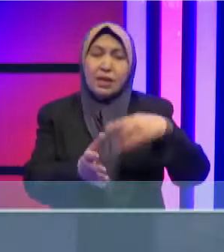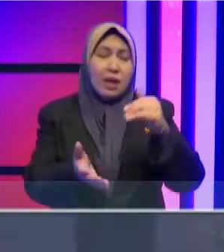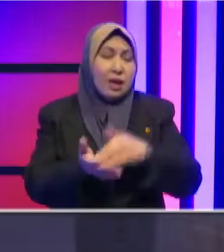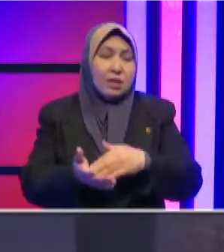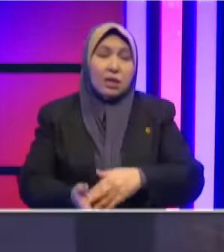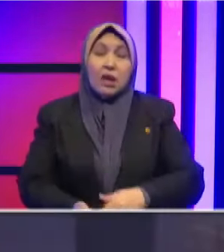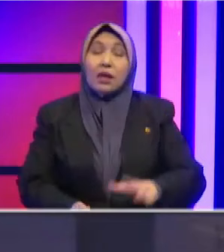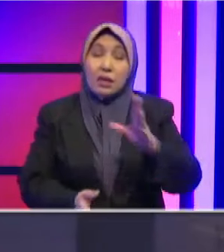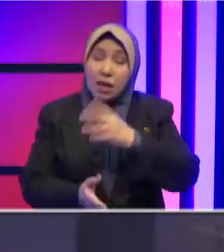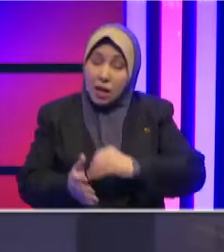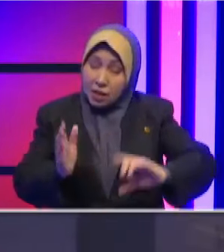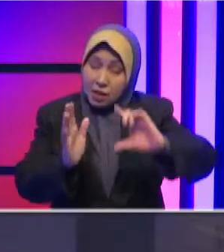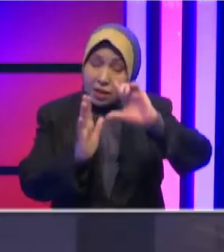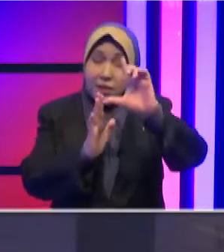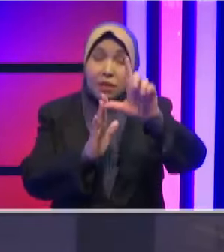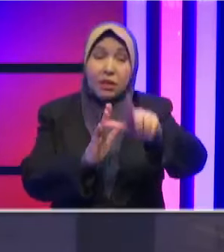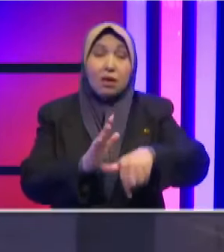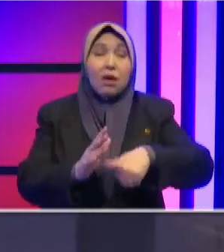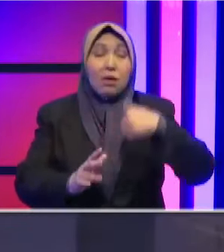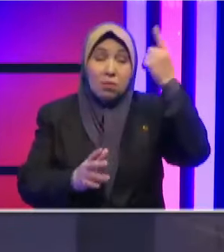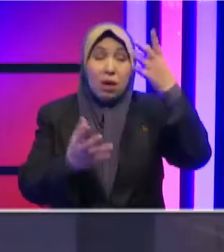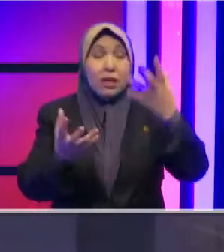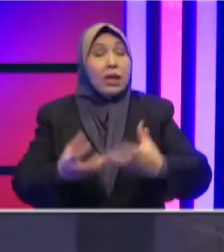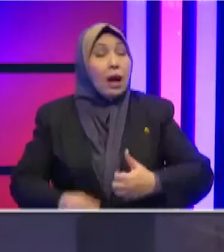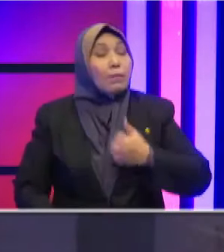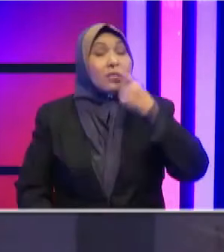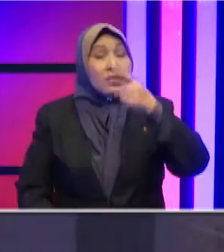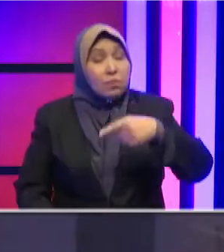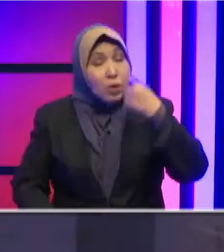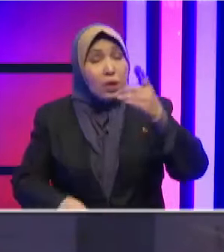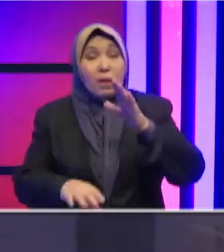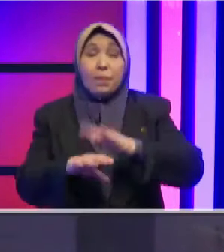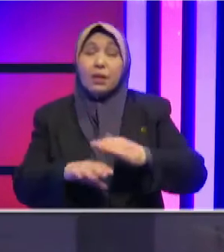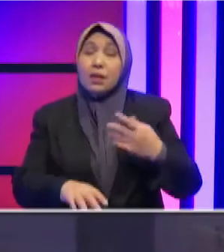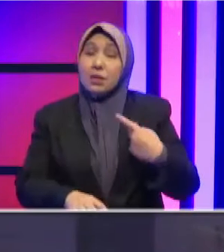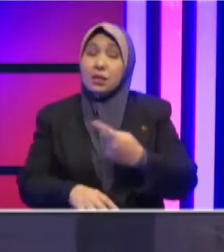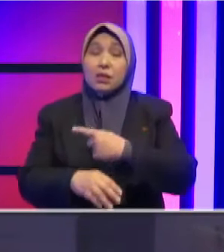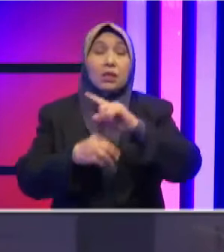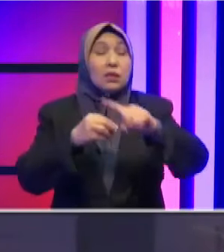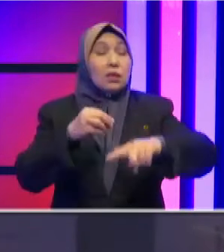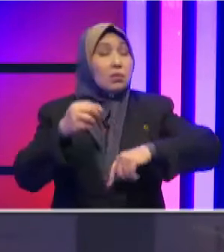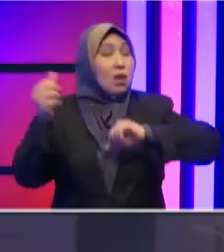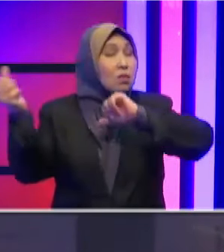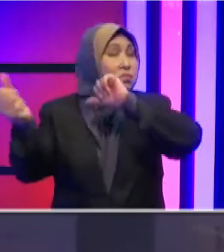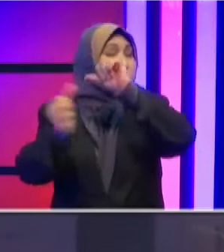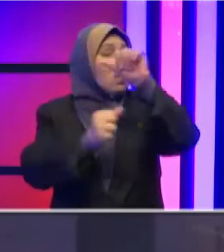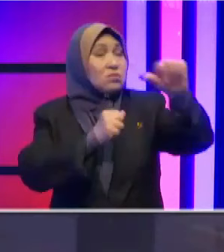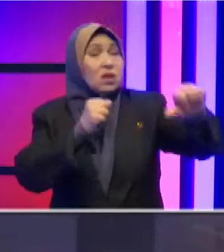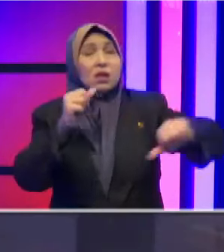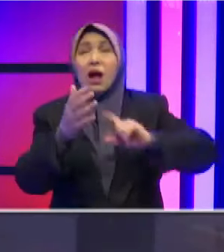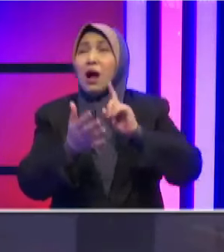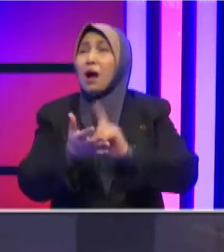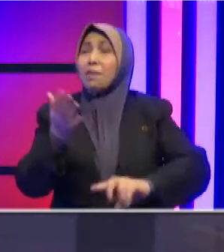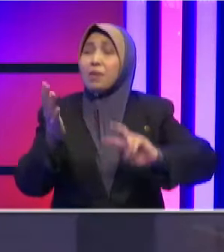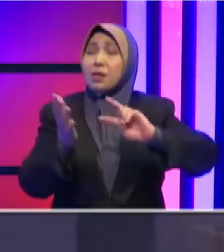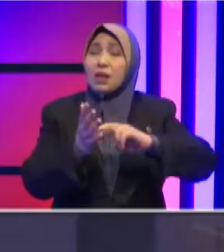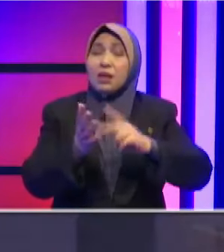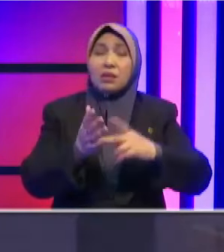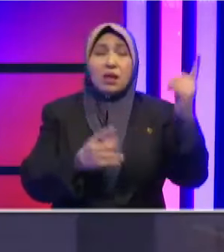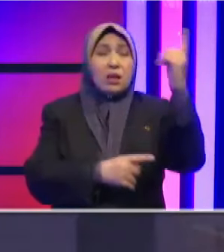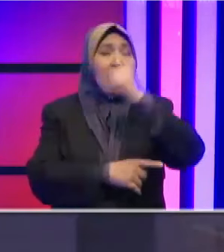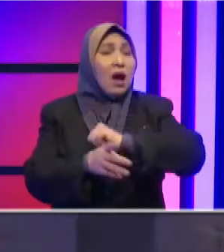Allah Subhanahu Wa Ta'ala ingin menyebutkan kepada kita tentang suasana bagaimana tanda-tanda hari kiamat